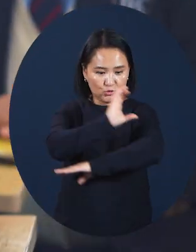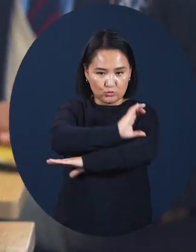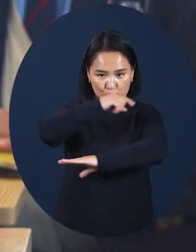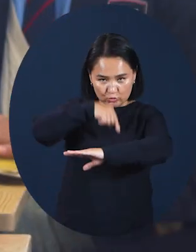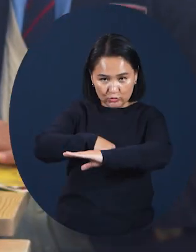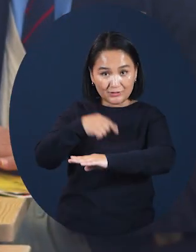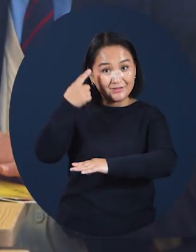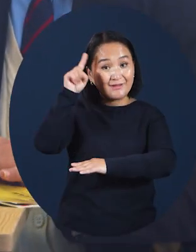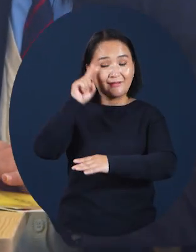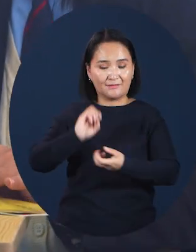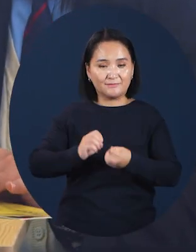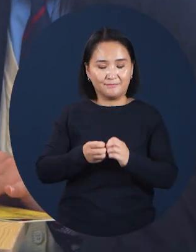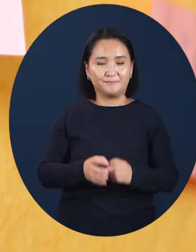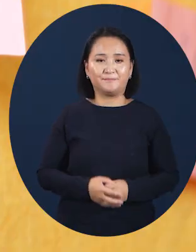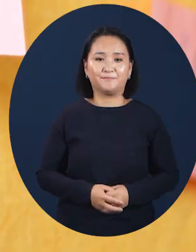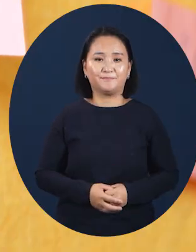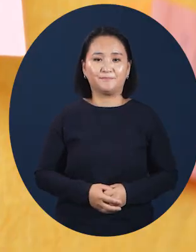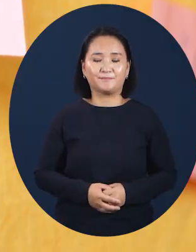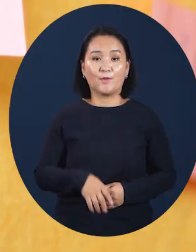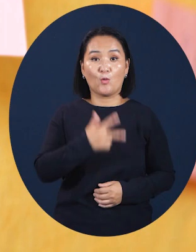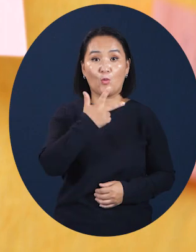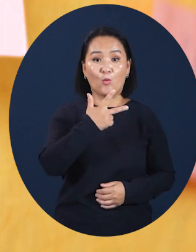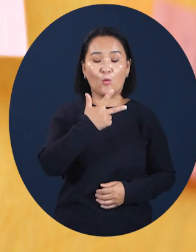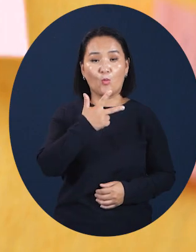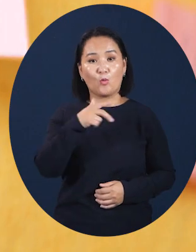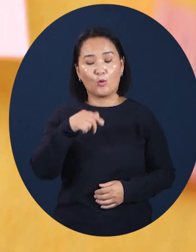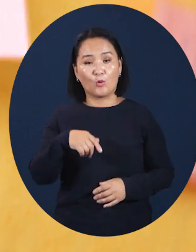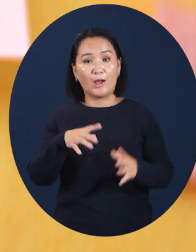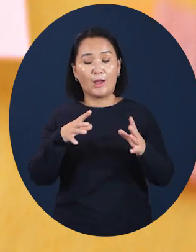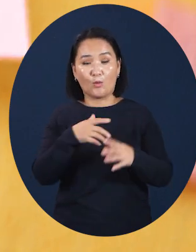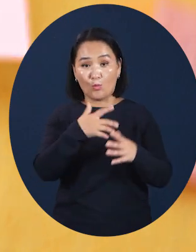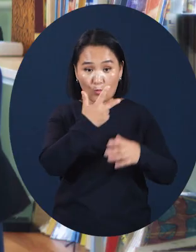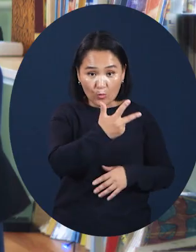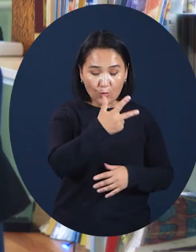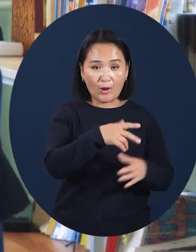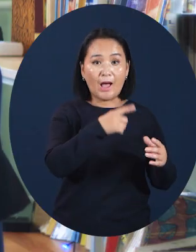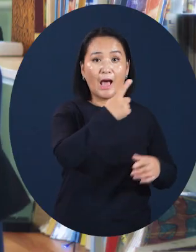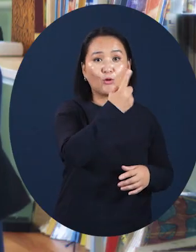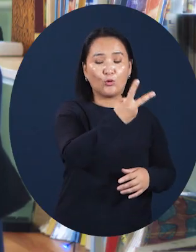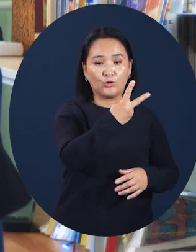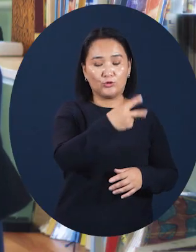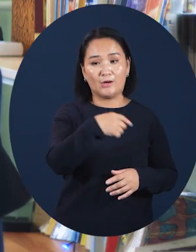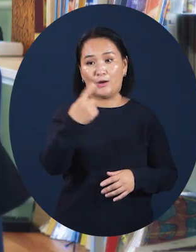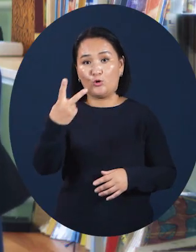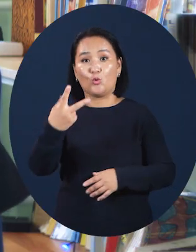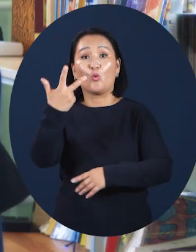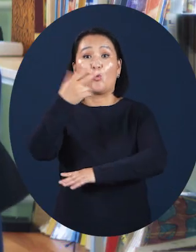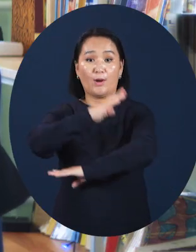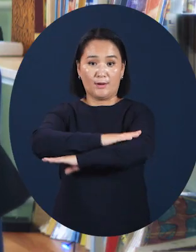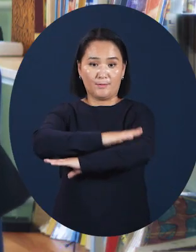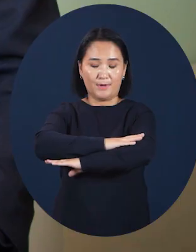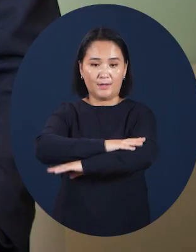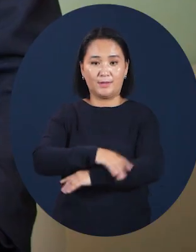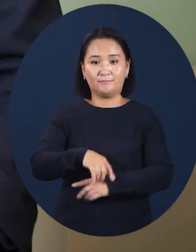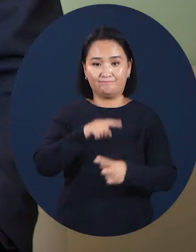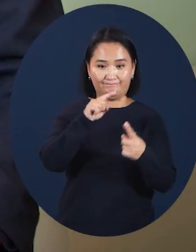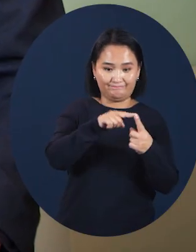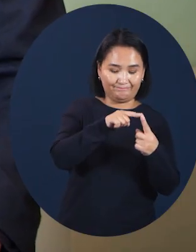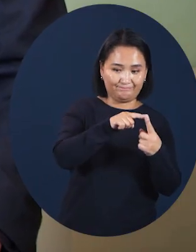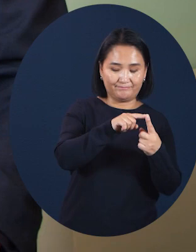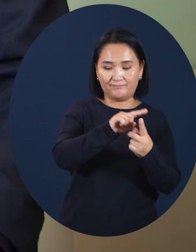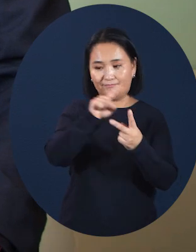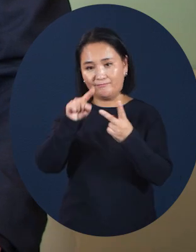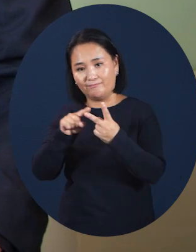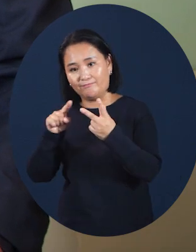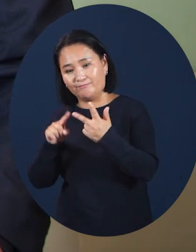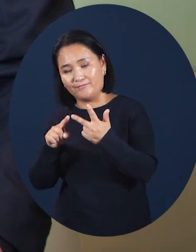гаргаж ирсэн. Одоо ингээд нөгөө 3-12-ийн хүүхд байгаа. Тэр 12 хүүхд нь ингээд үлдсэн нөгөө 2 хүүхд дээрээ ганц